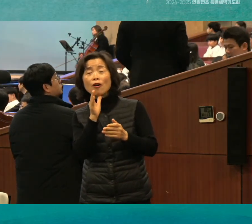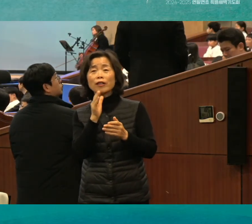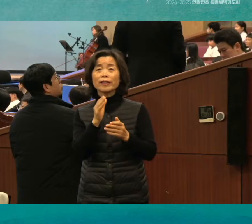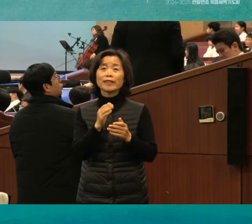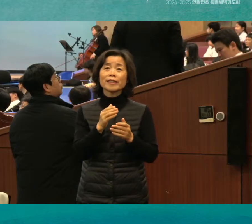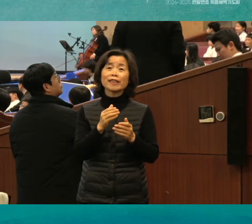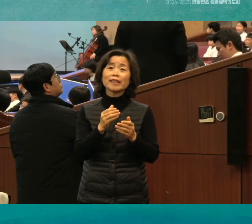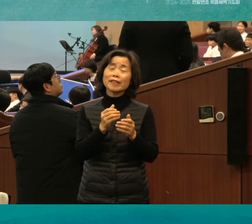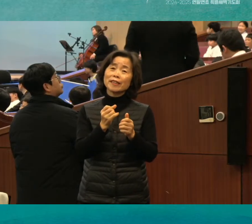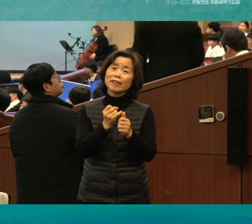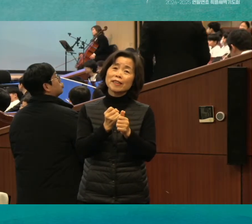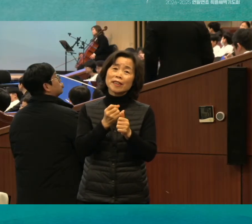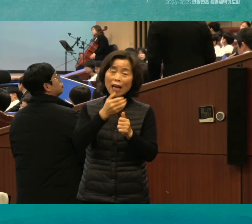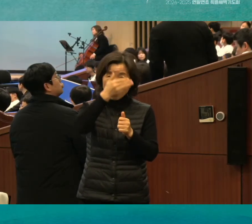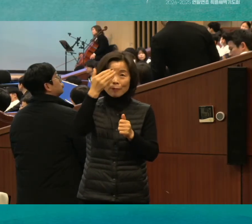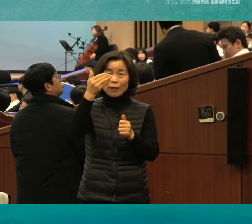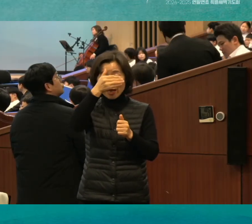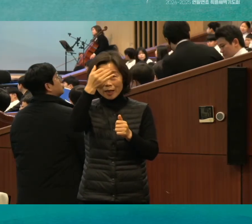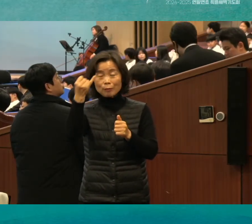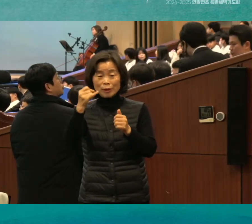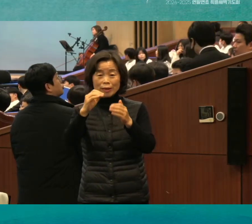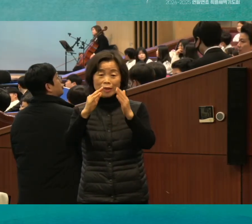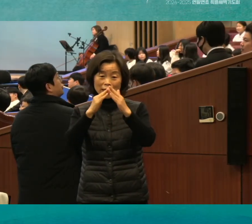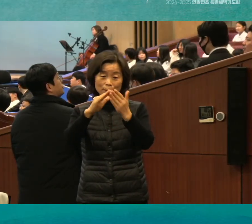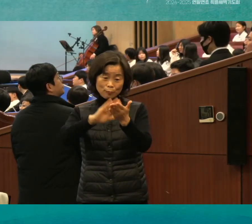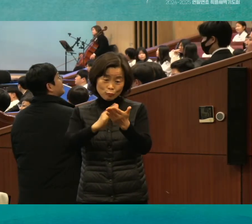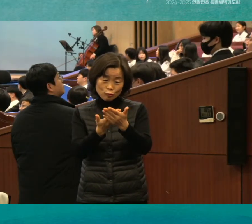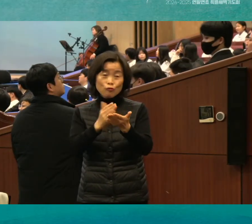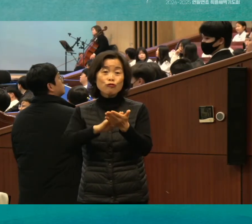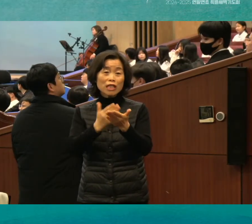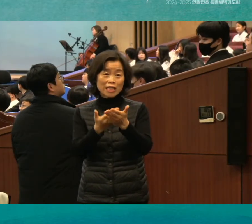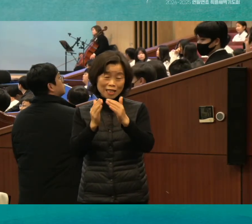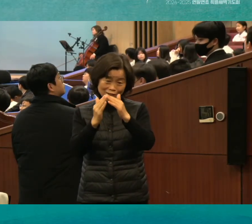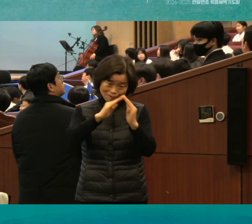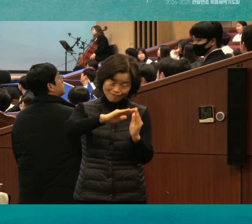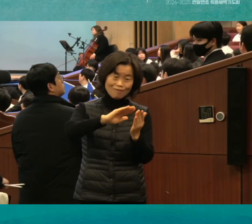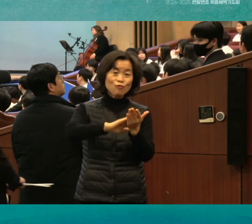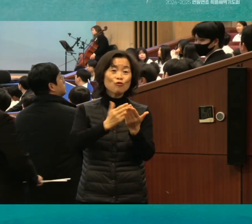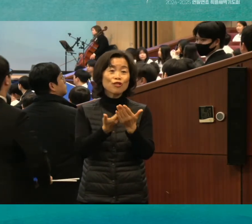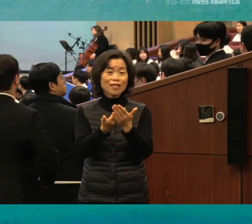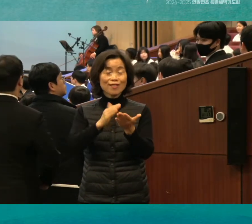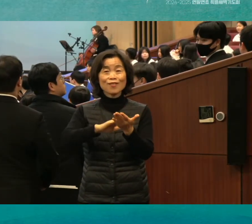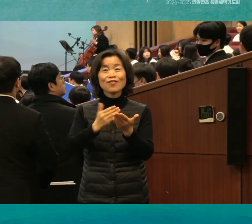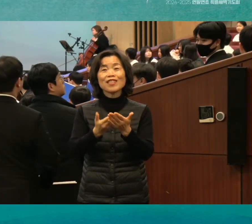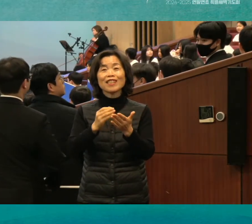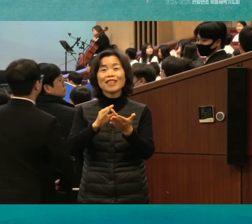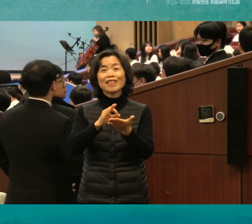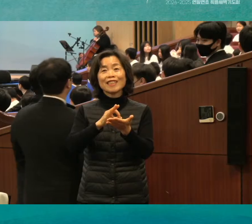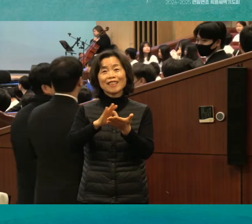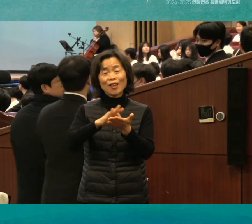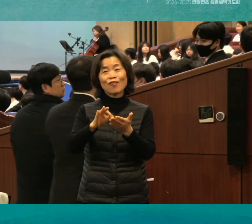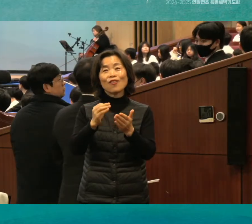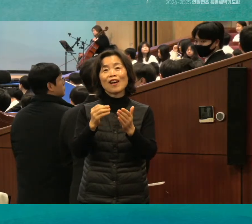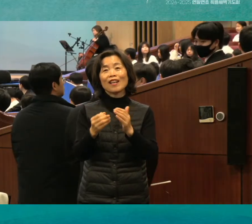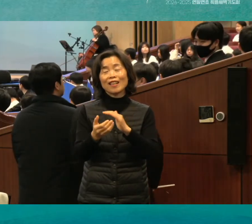환경 개선에 사용될 예정입니다. 이 시간 찬양하시며 다 같이 헌금하시겠습니다.